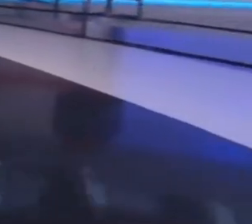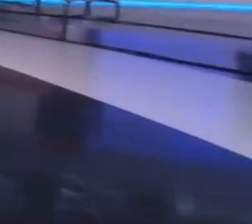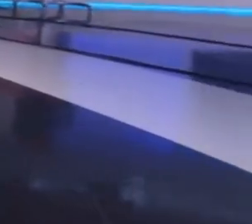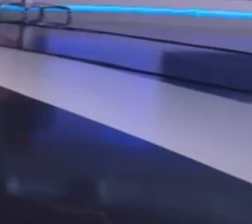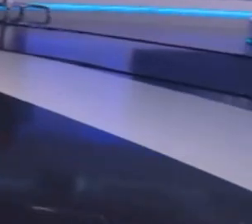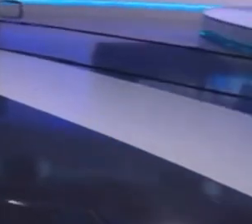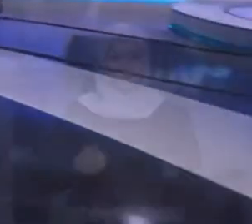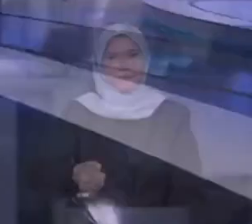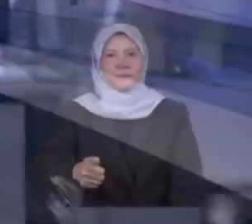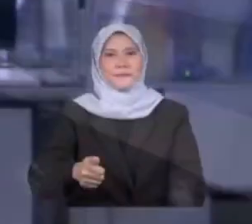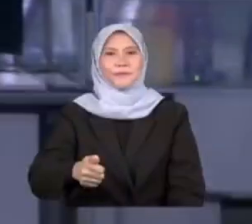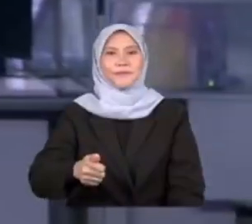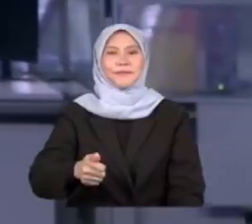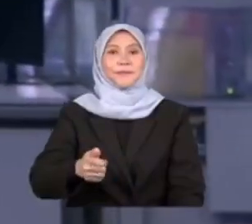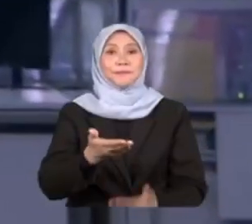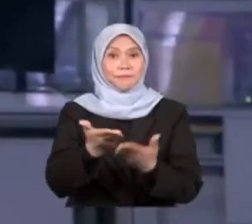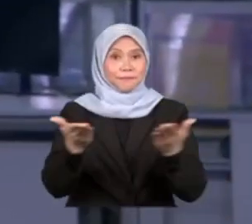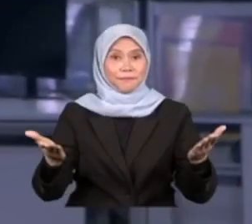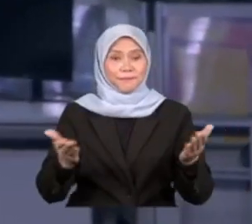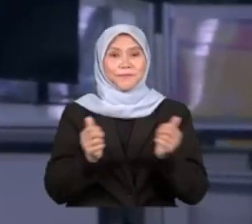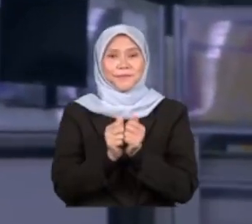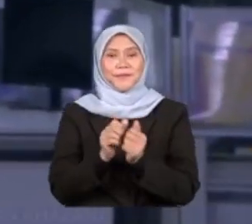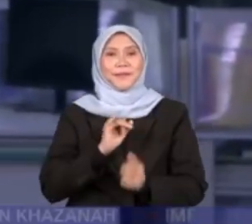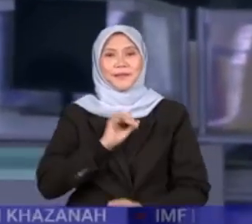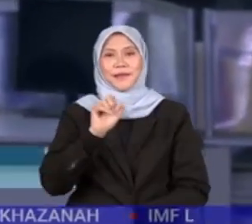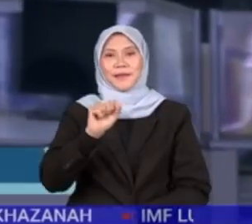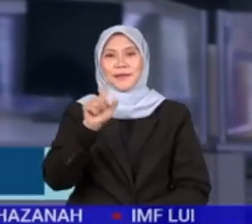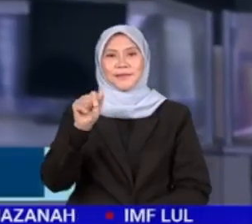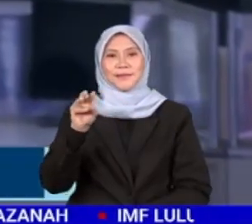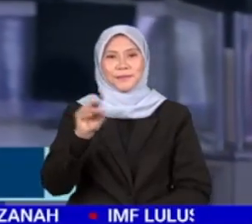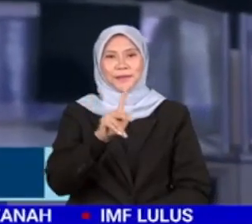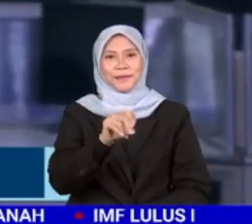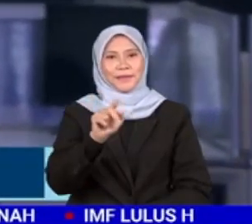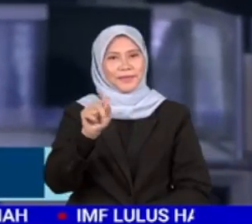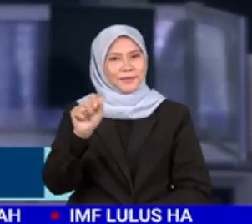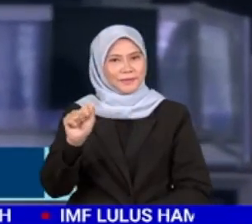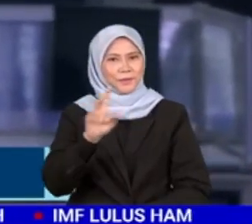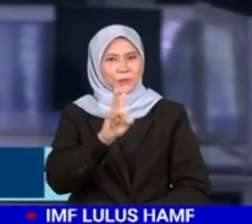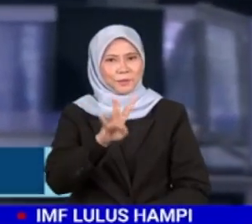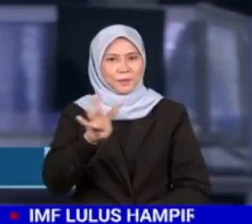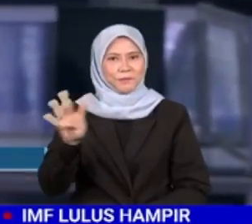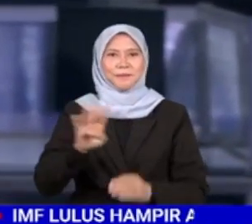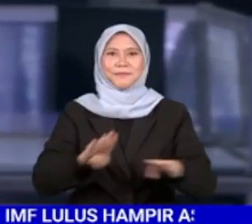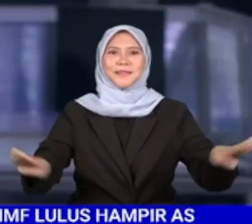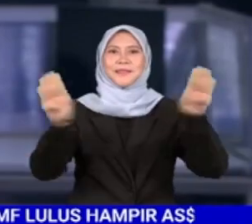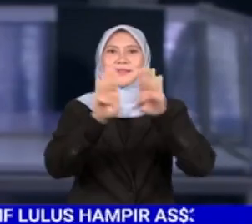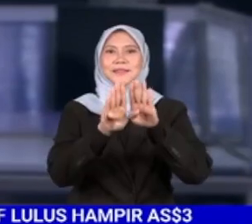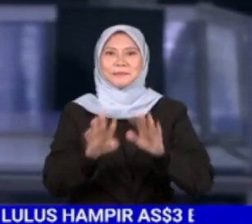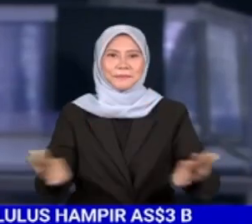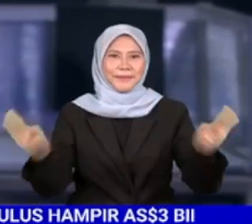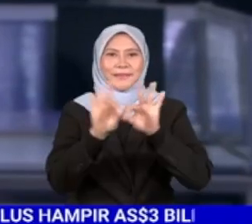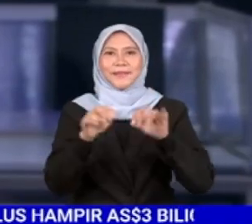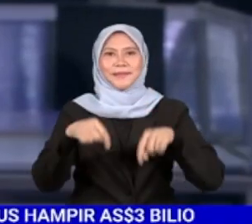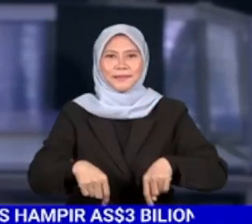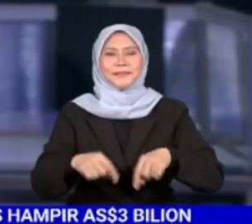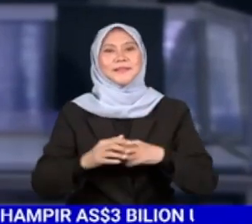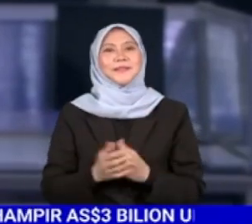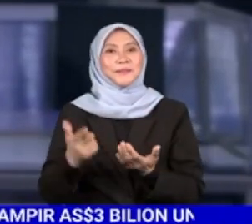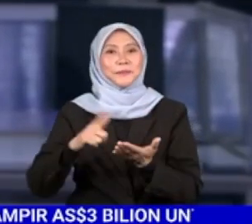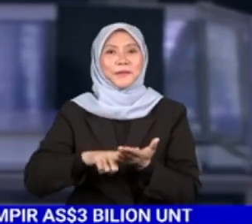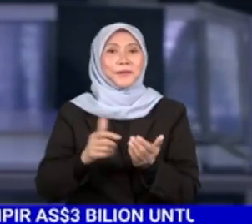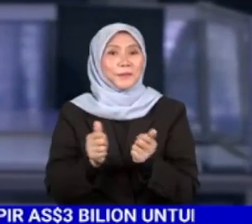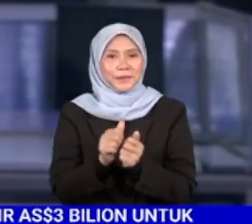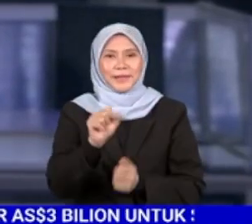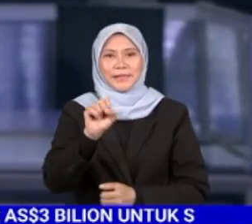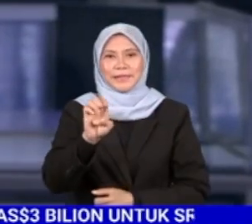Assalamualaikum, salam Malaysia Madani. Anda bersama saya Azamil Husin. Kanta 744 dimulakan dengan rangkuman berita-berita utama hari ini. Perincannya dalam